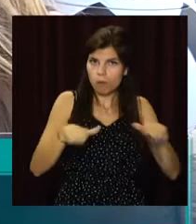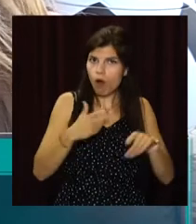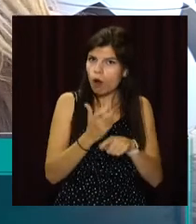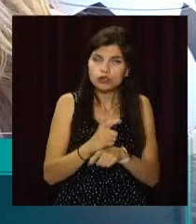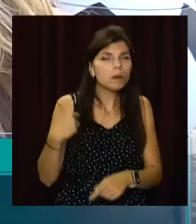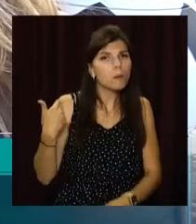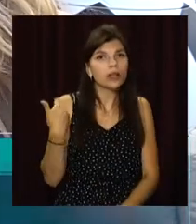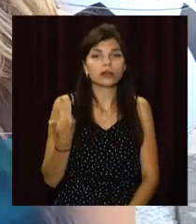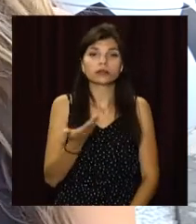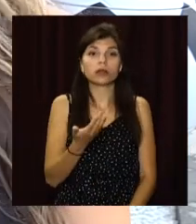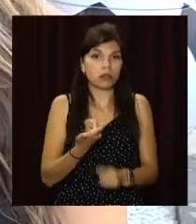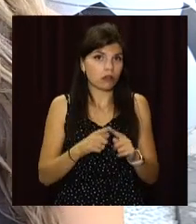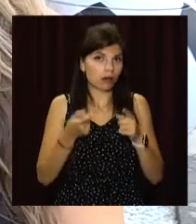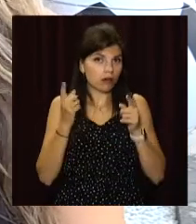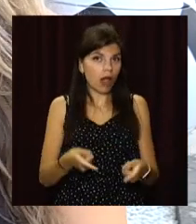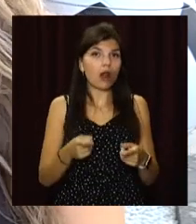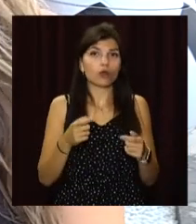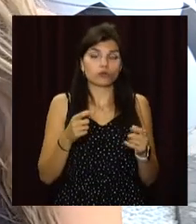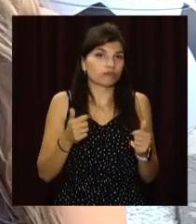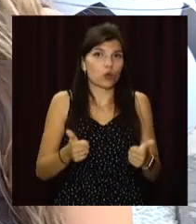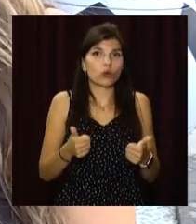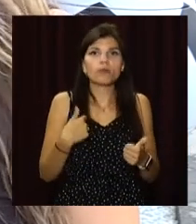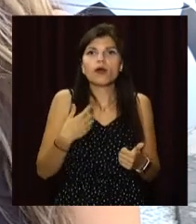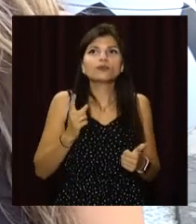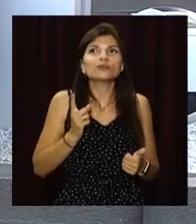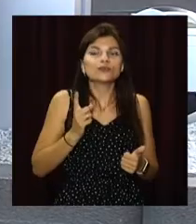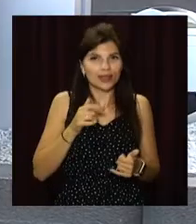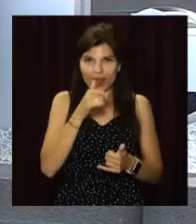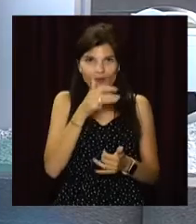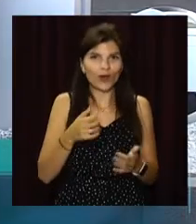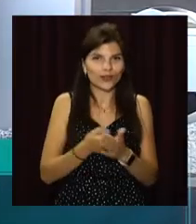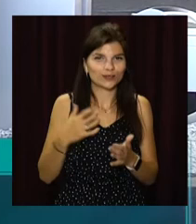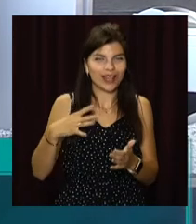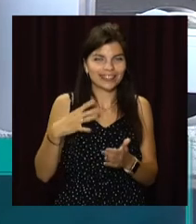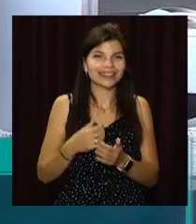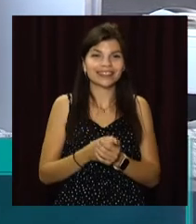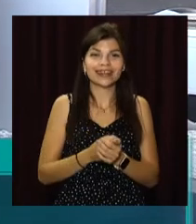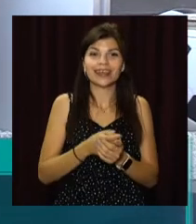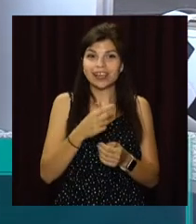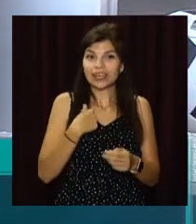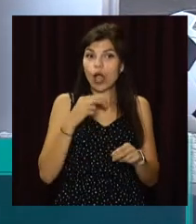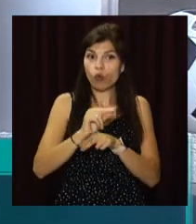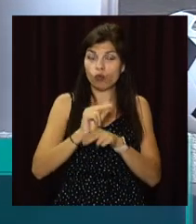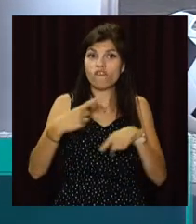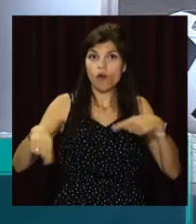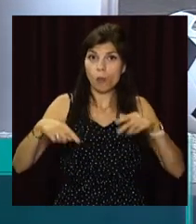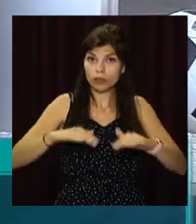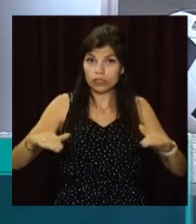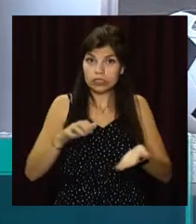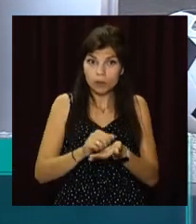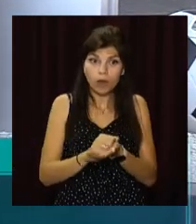пожилих. Это реально круто. Мы ждем уже, не можем дождаться. Слобожанским тренером работаю. Учу детей футболом